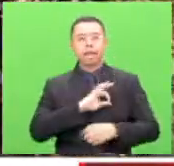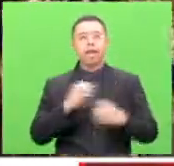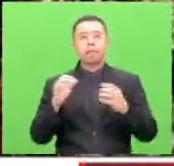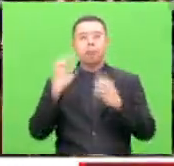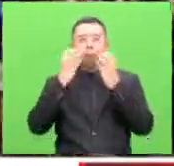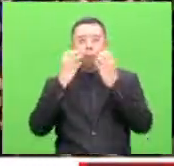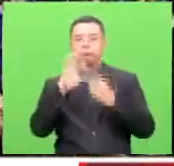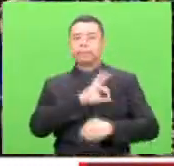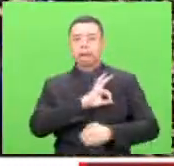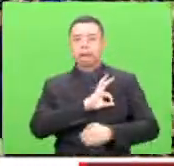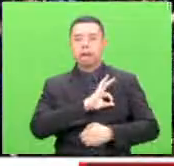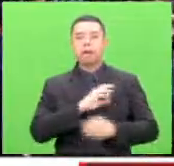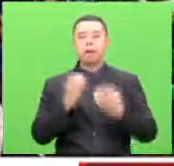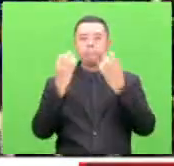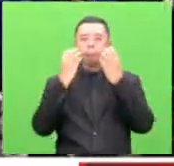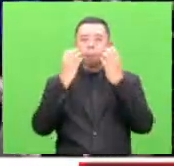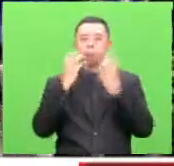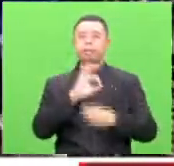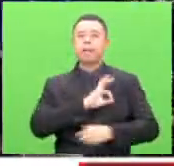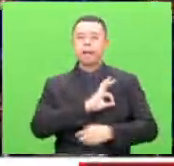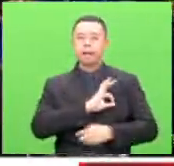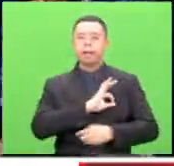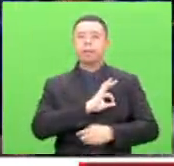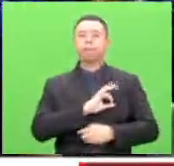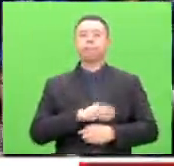Prabowo! Prabowo!